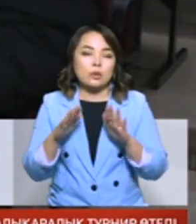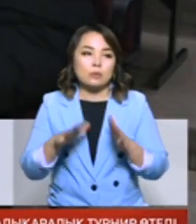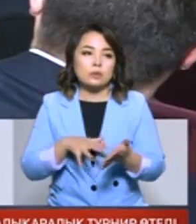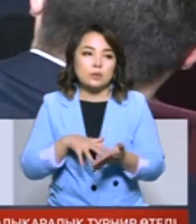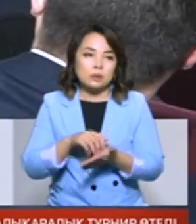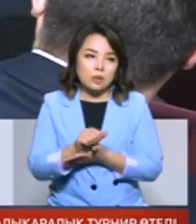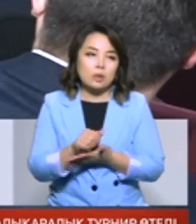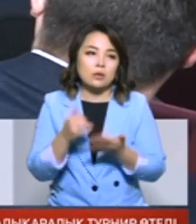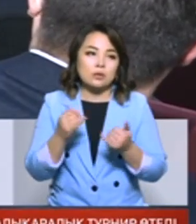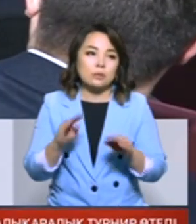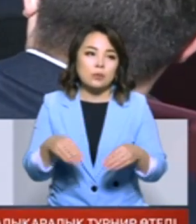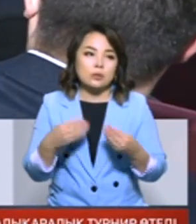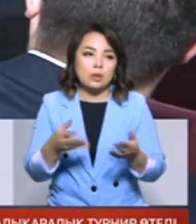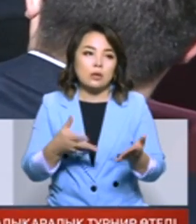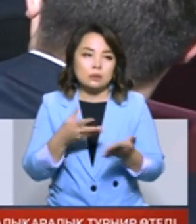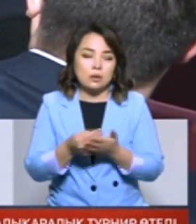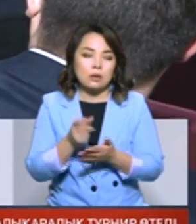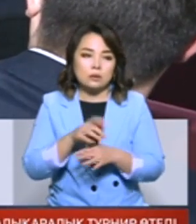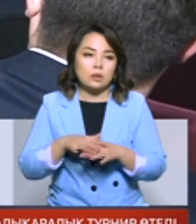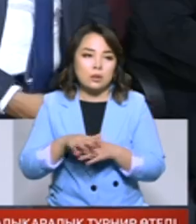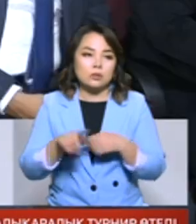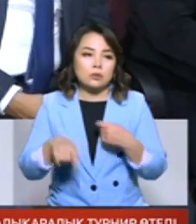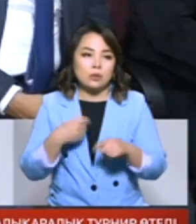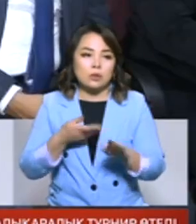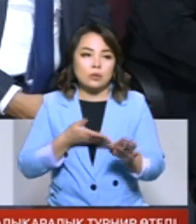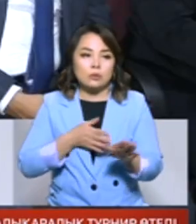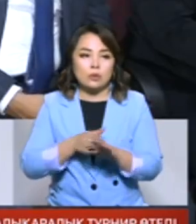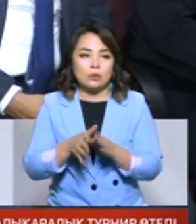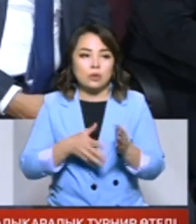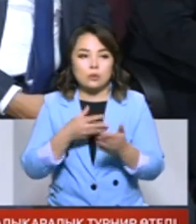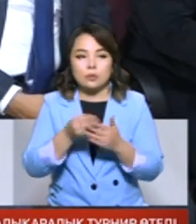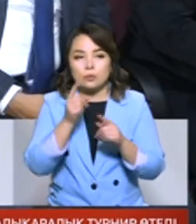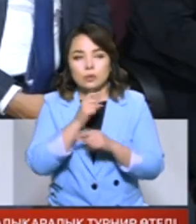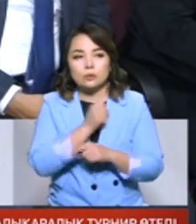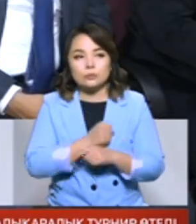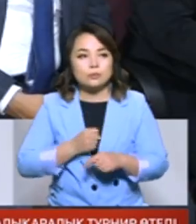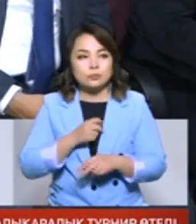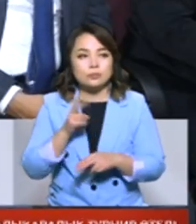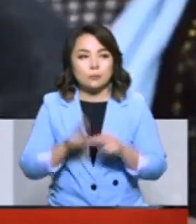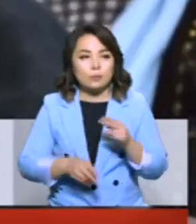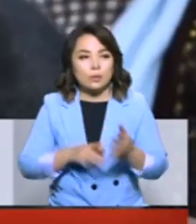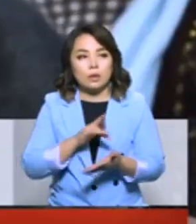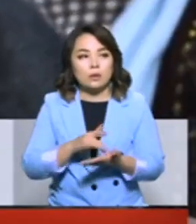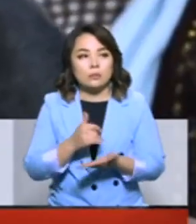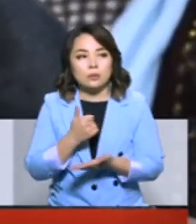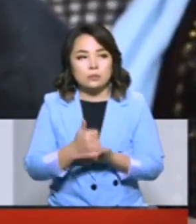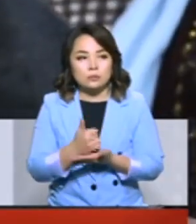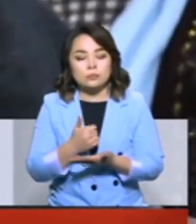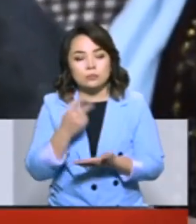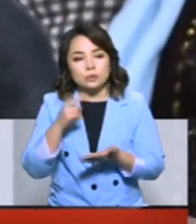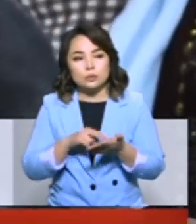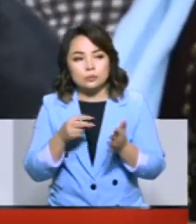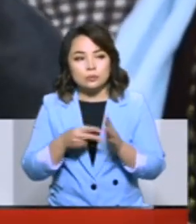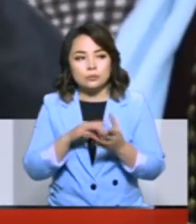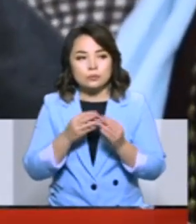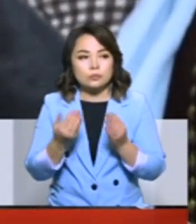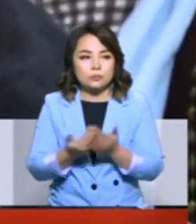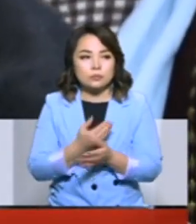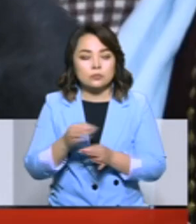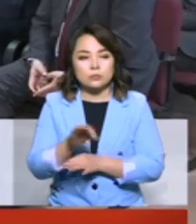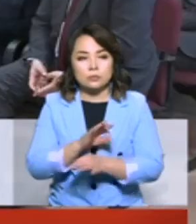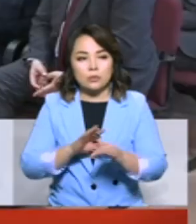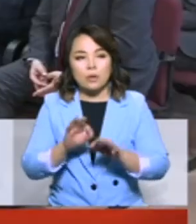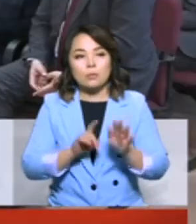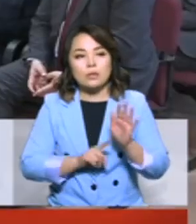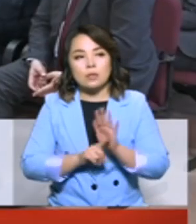болса, оған берілетін өтемақы халықтың шығынын мүлдем ақтамайды. Наразылықтан кейін енді шаһар билігі бас жоспарда қайта сызуға